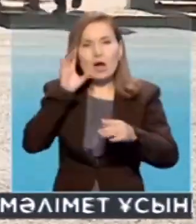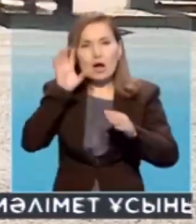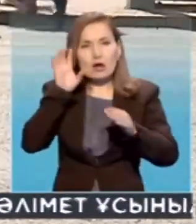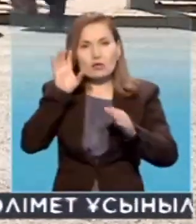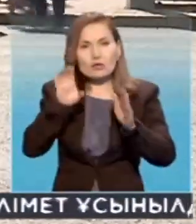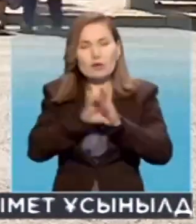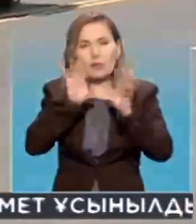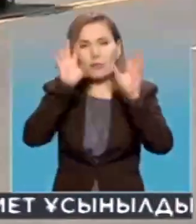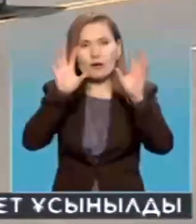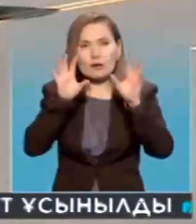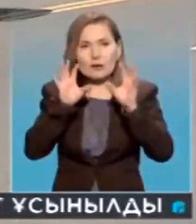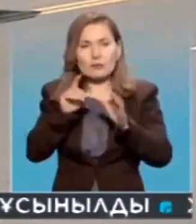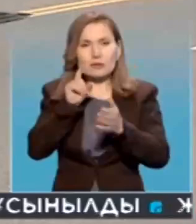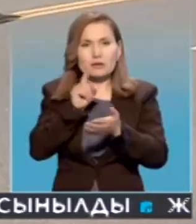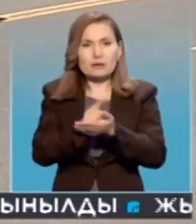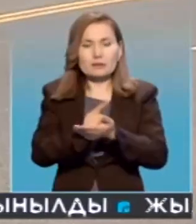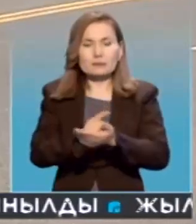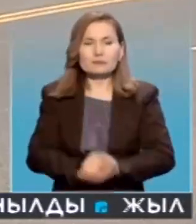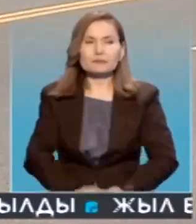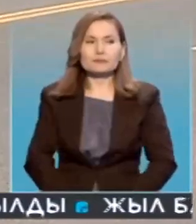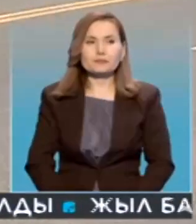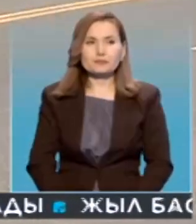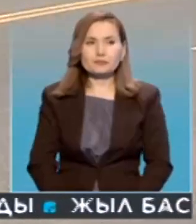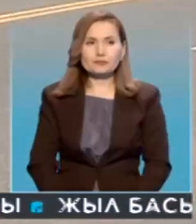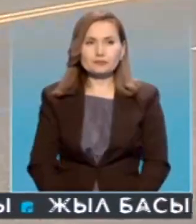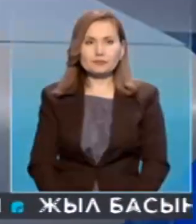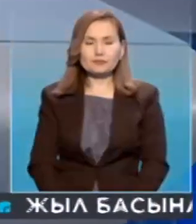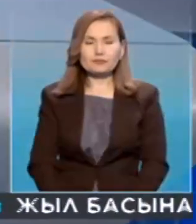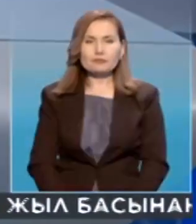сақтауға шақырады, делінген хабарламада.